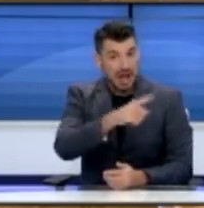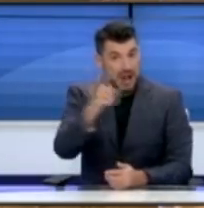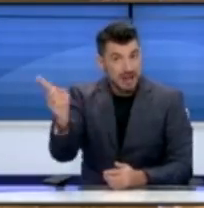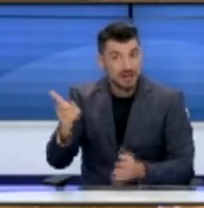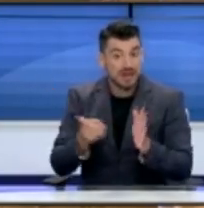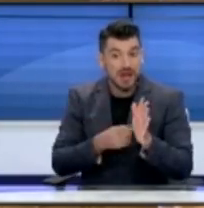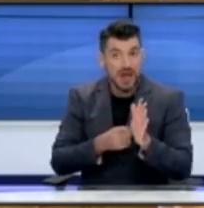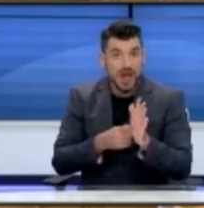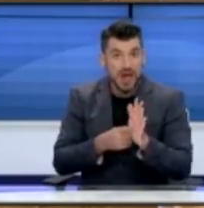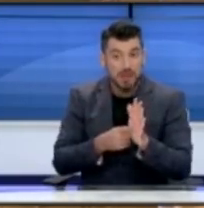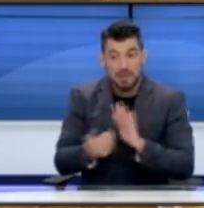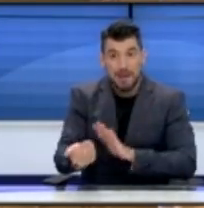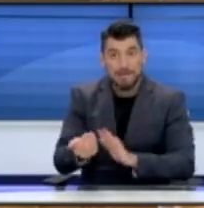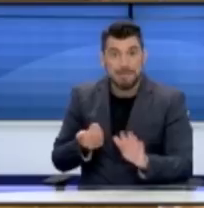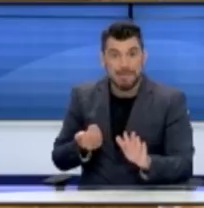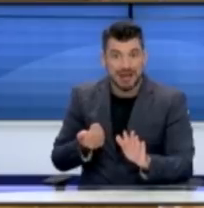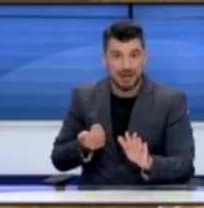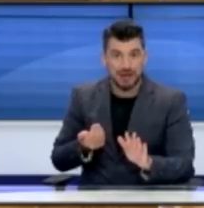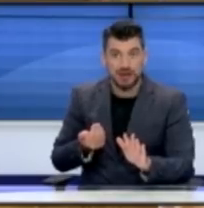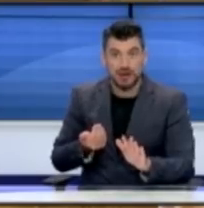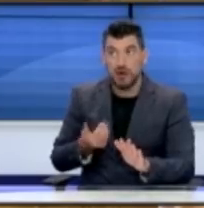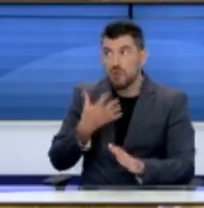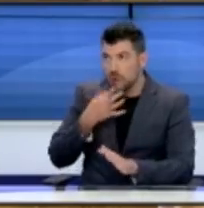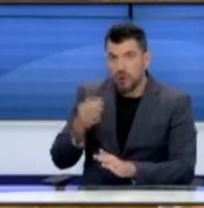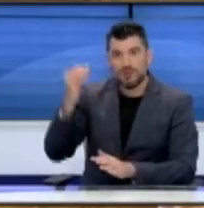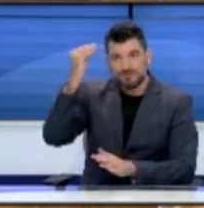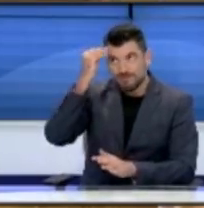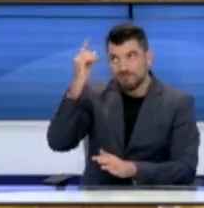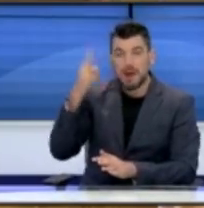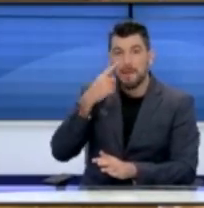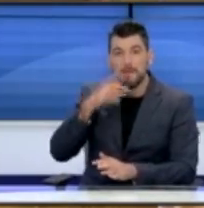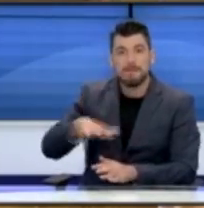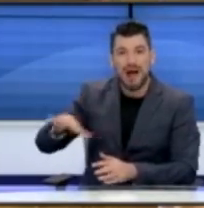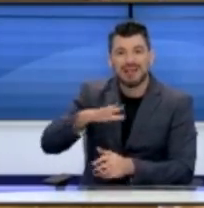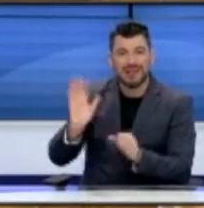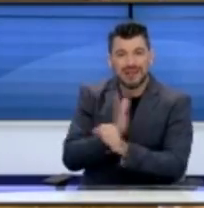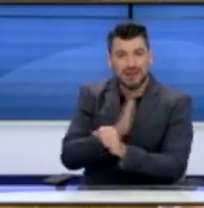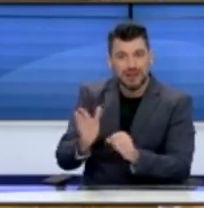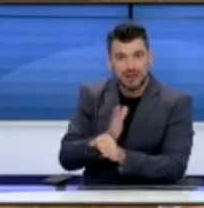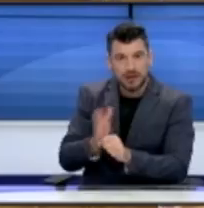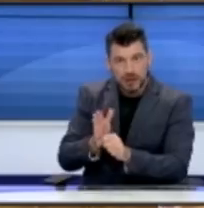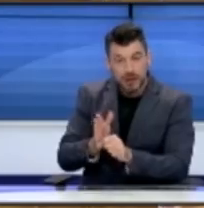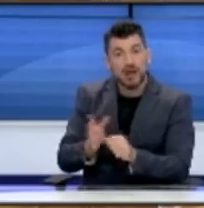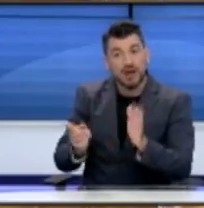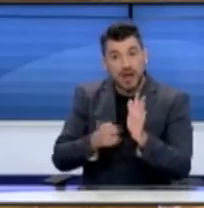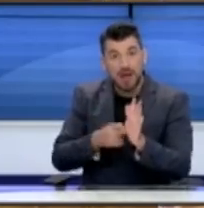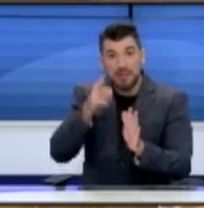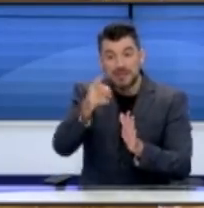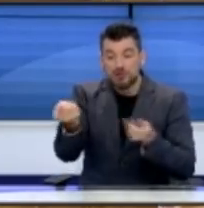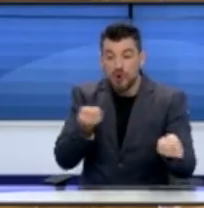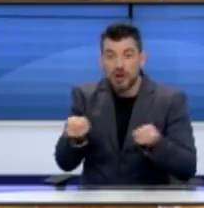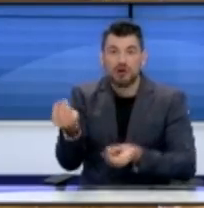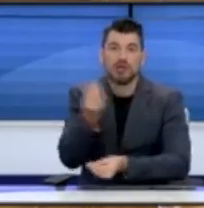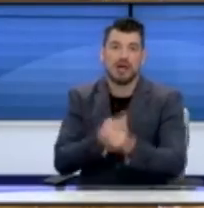εξασφαλίσει μετά την τραγωδία στο μάτι, ήταν αυτό. Και όχι εκενώστε, δηλαδή τρέξτε να σωθείτε. Οι ευθύνες λοιπόν